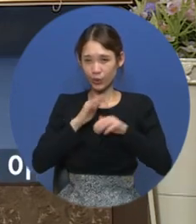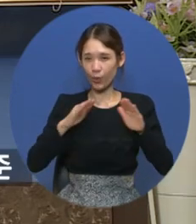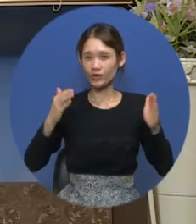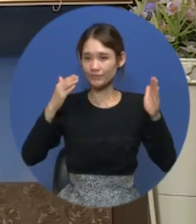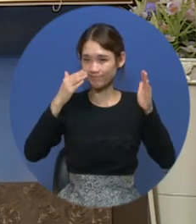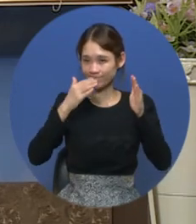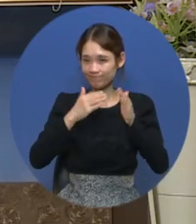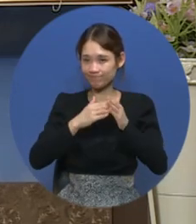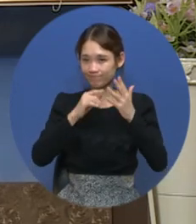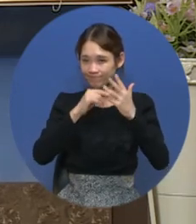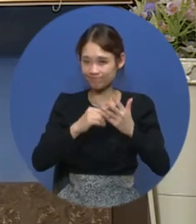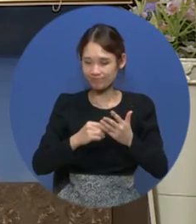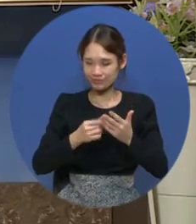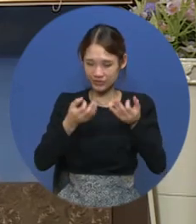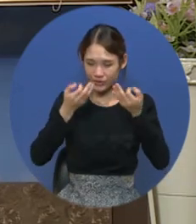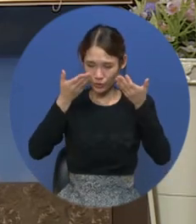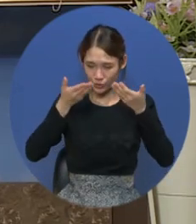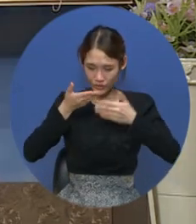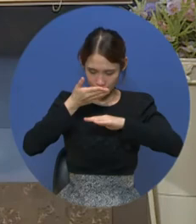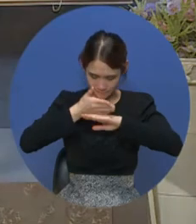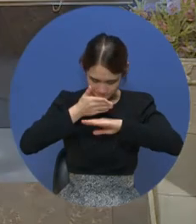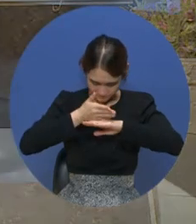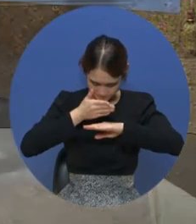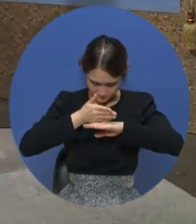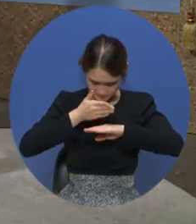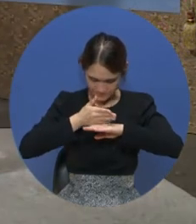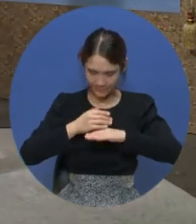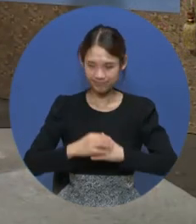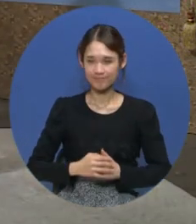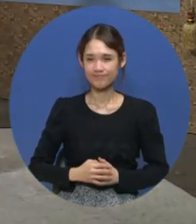여기까지입니다 개정 해 주신 여러분 고맙습니다